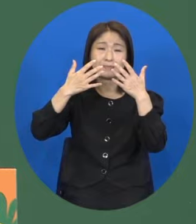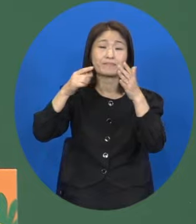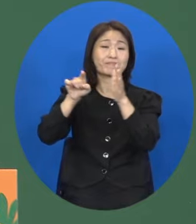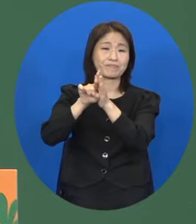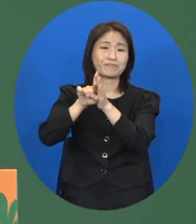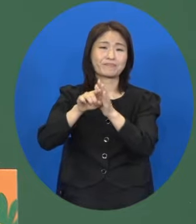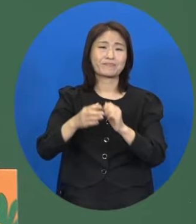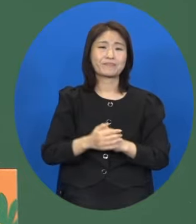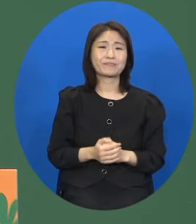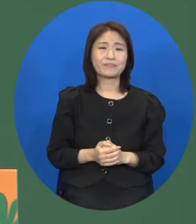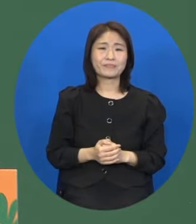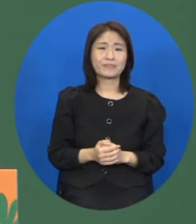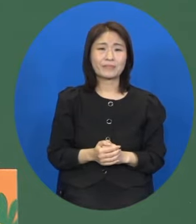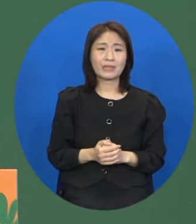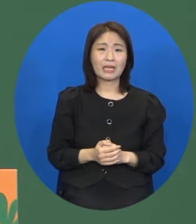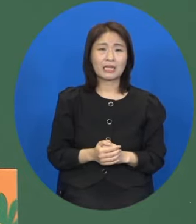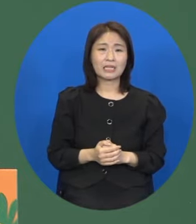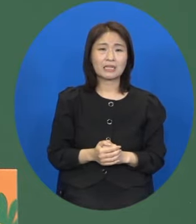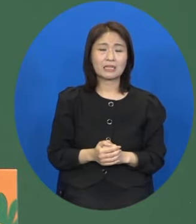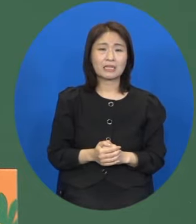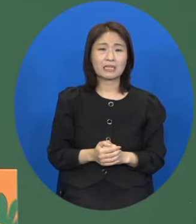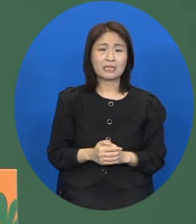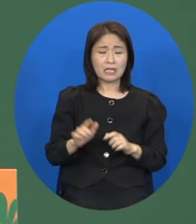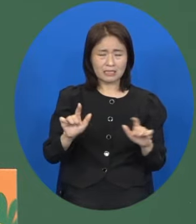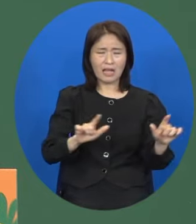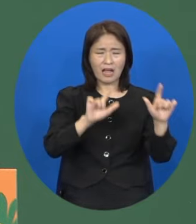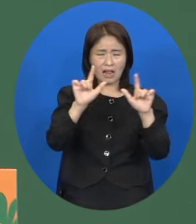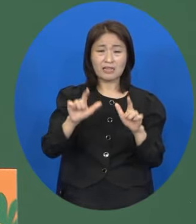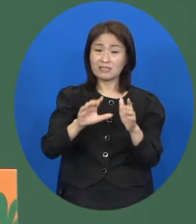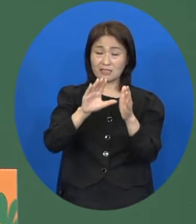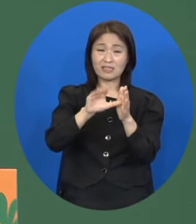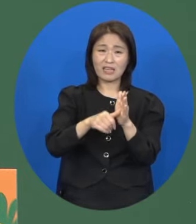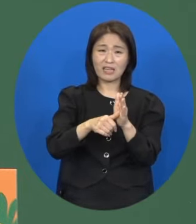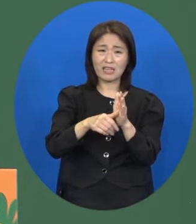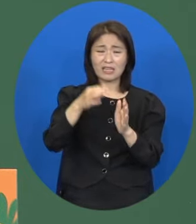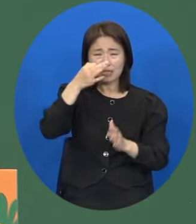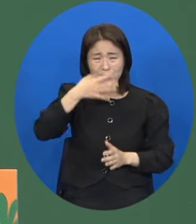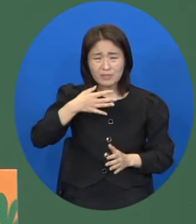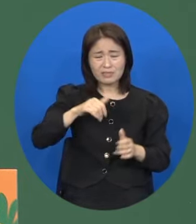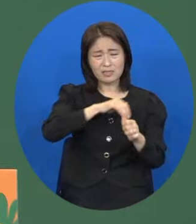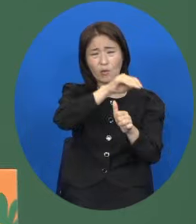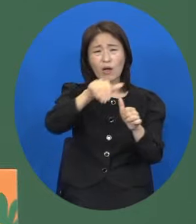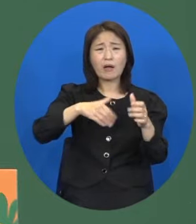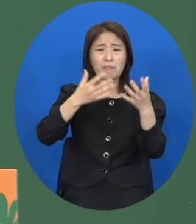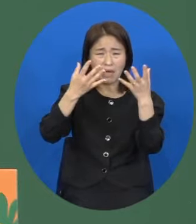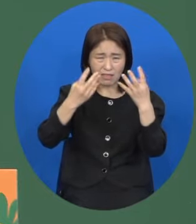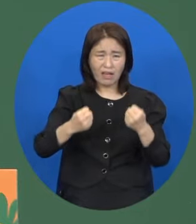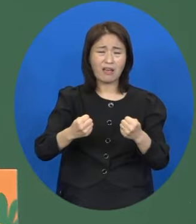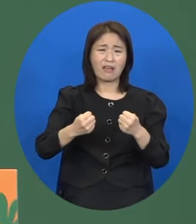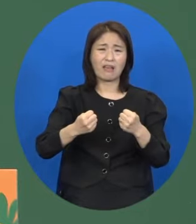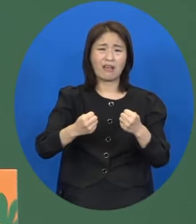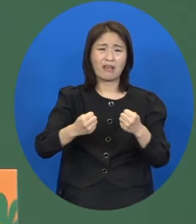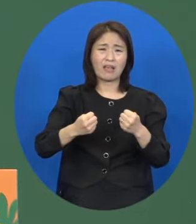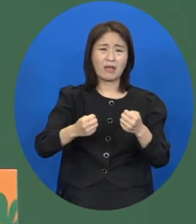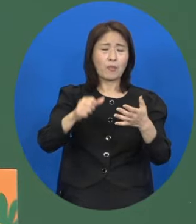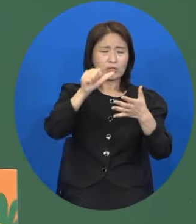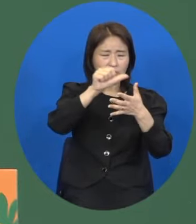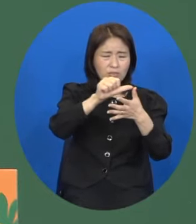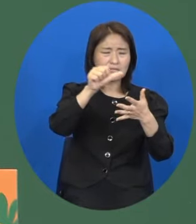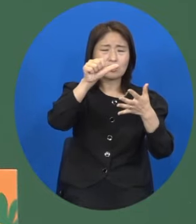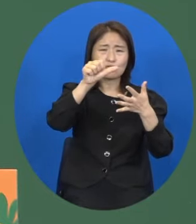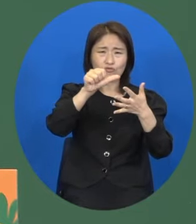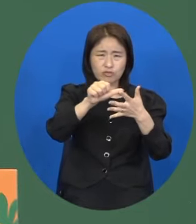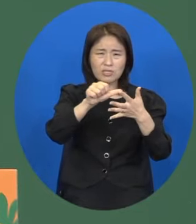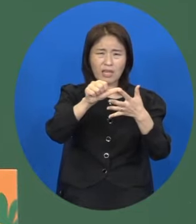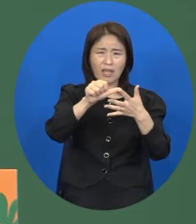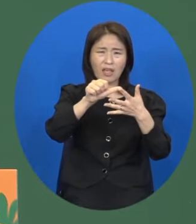현실에서 쉽지가 않습니다. 첫째 아이, 둘째 아이, 동생이 아파서 상처된 이